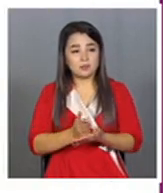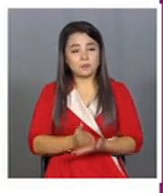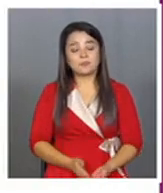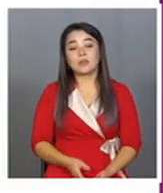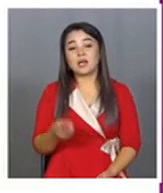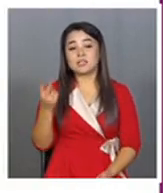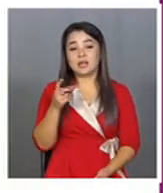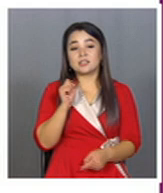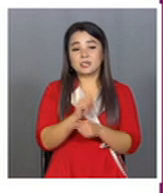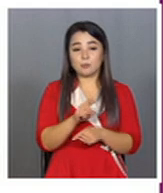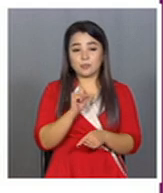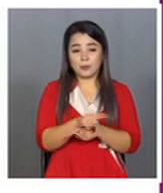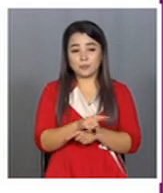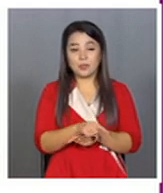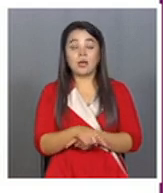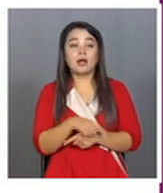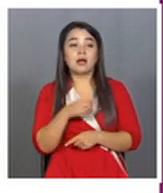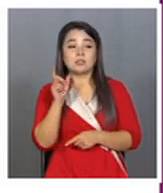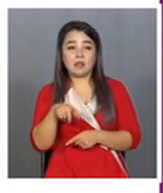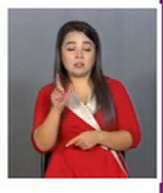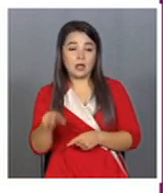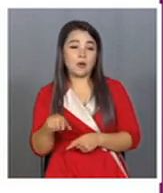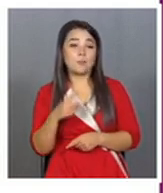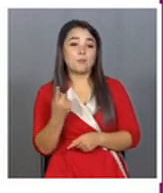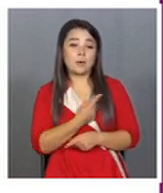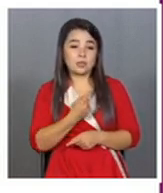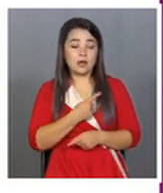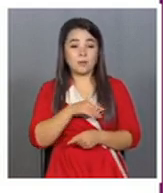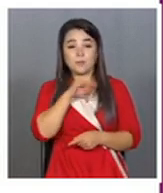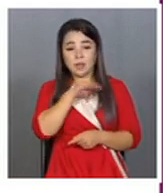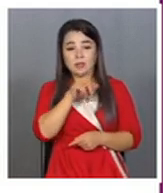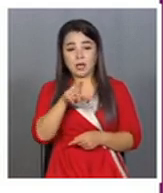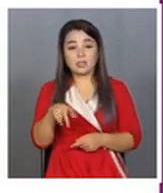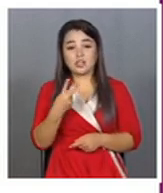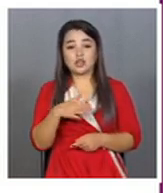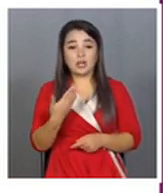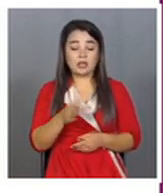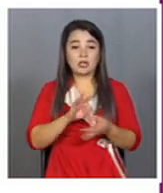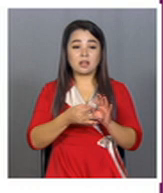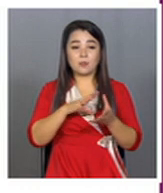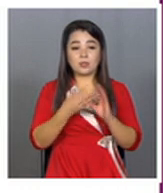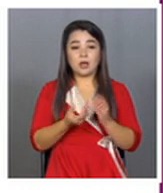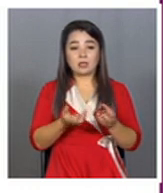Екінші тапсырмамыз. Ағартушы монархтардың әрекеттері екі жақты сипат алды.